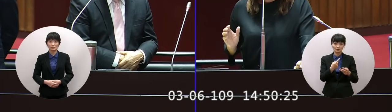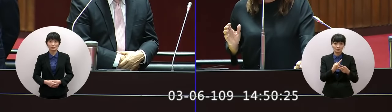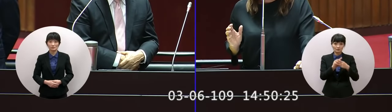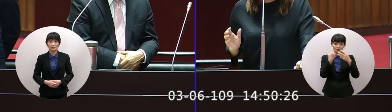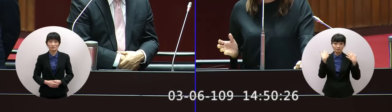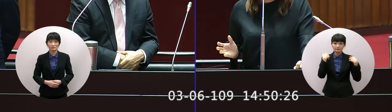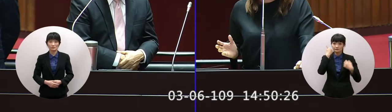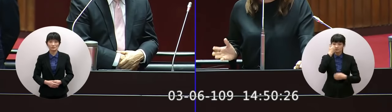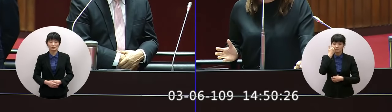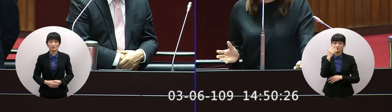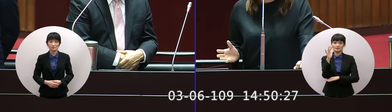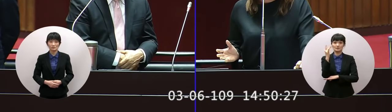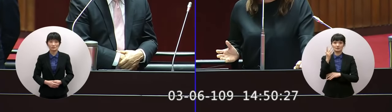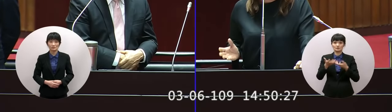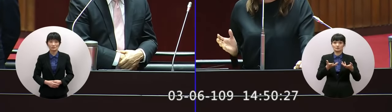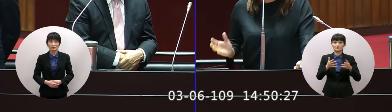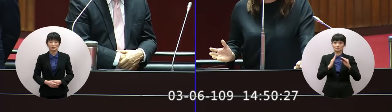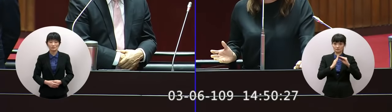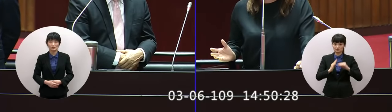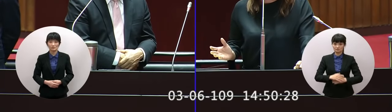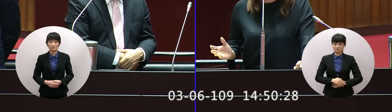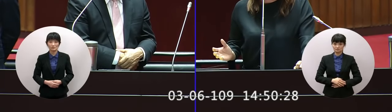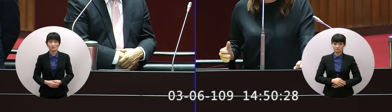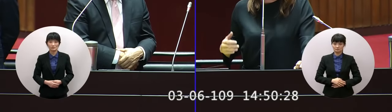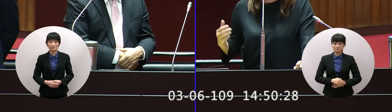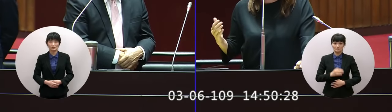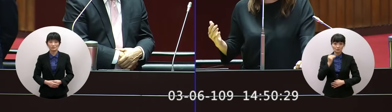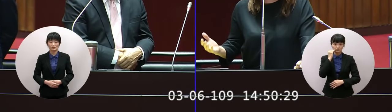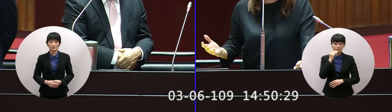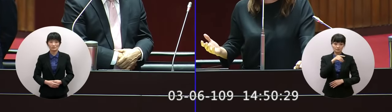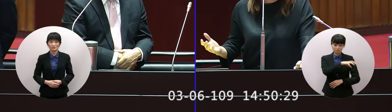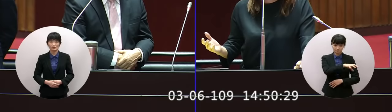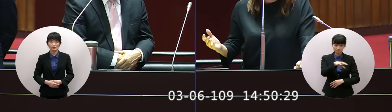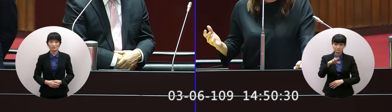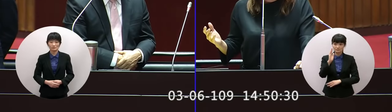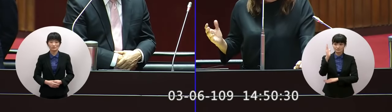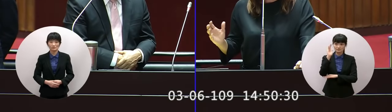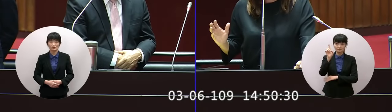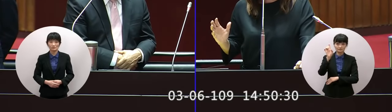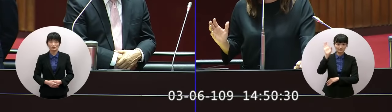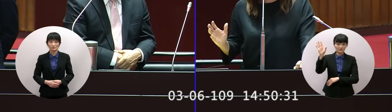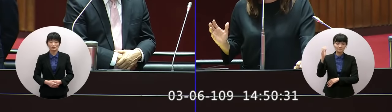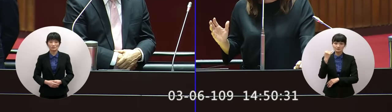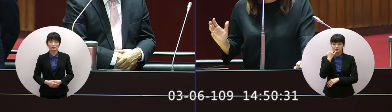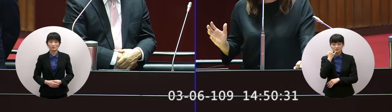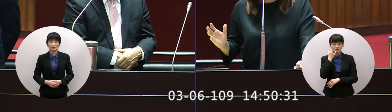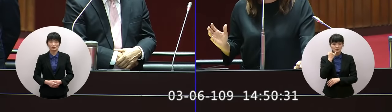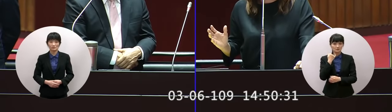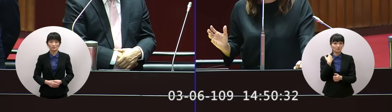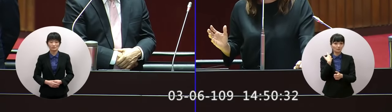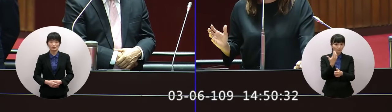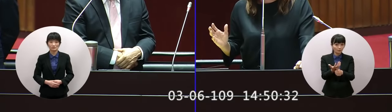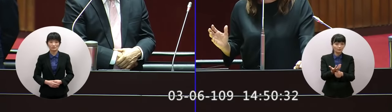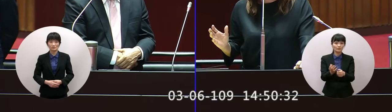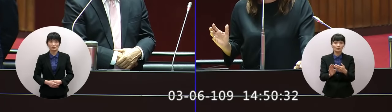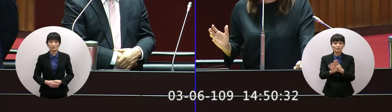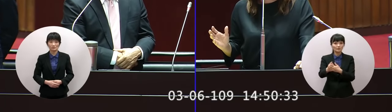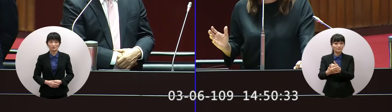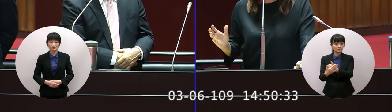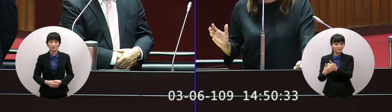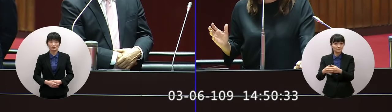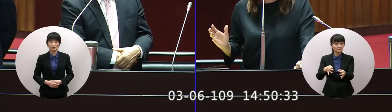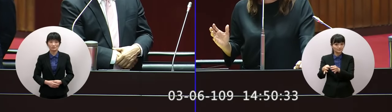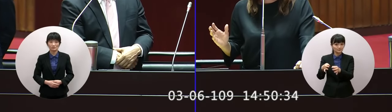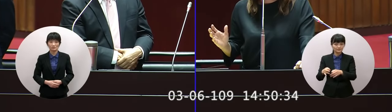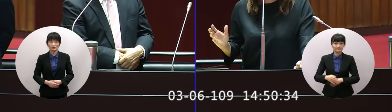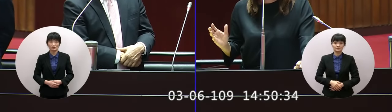我们只要是政府的或者林务局的，你可以把它委外， 因为我们既然是林班地，大家都